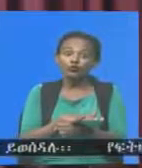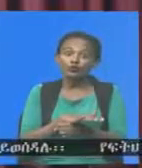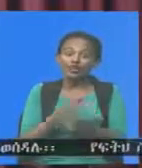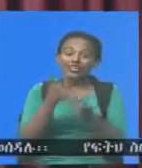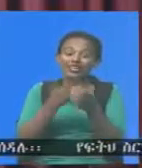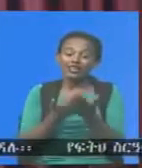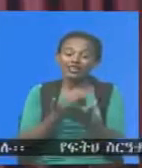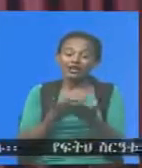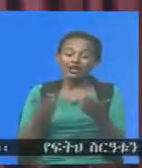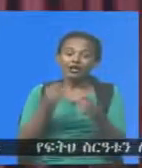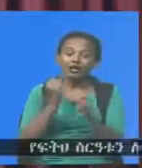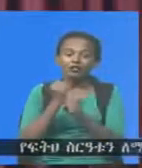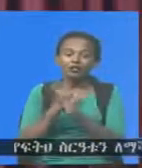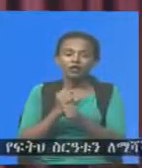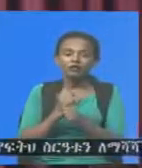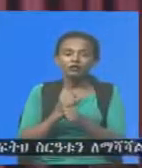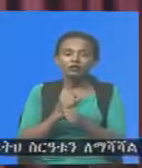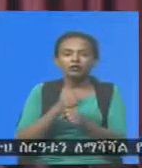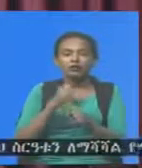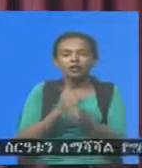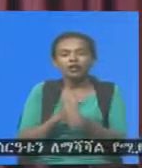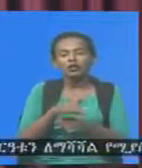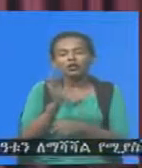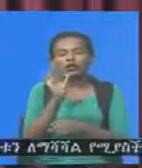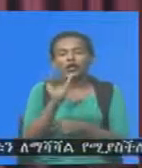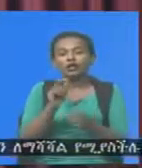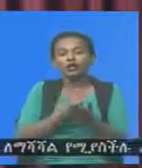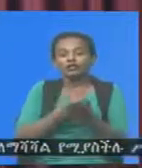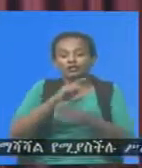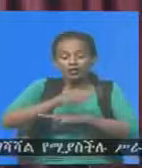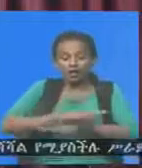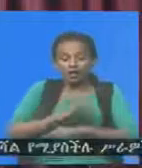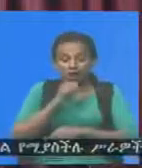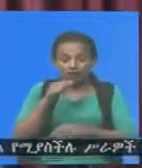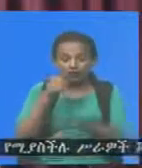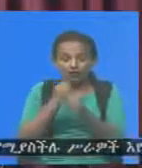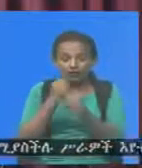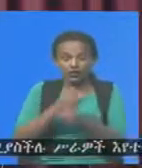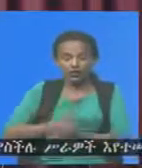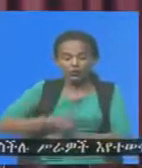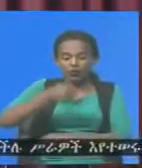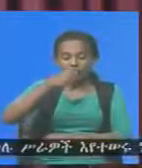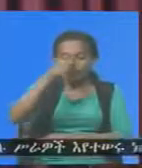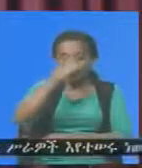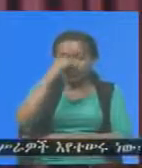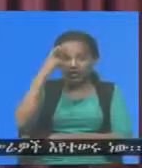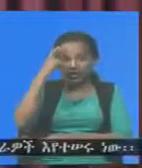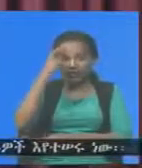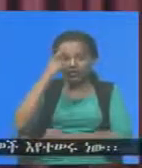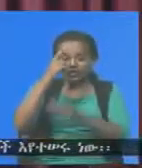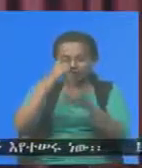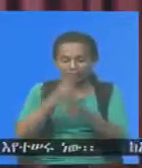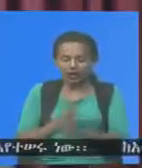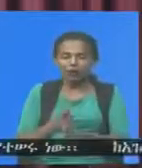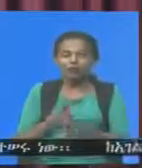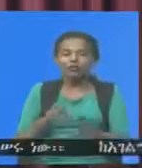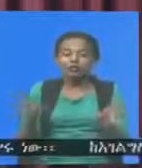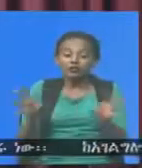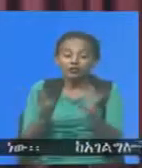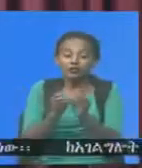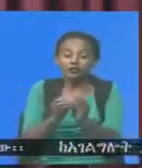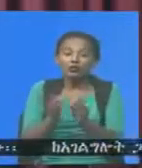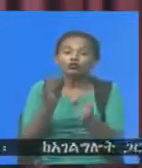ይሄን ነገር ለማከናወን እየሰራን እንገኛለን ሳናርፍ የምንሰራበት ዋናው ምክንያት የተከማቸው ችግር ቶሎ ቶሎ